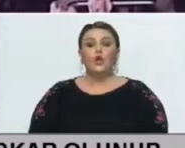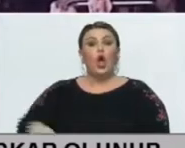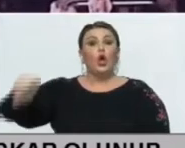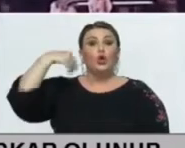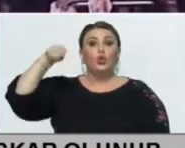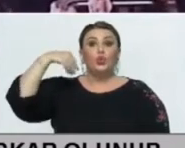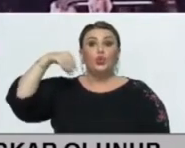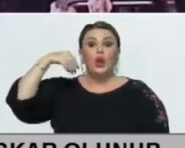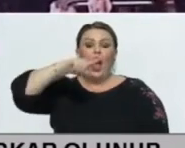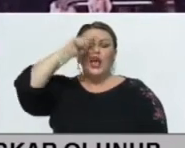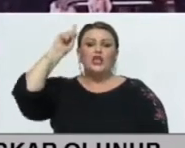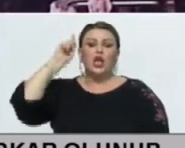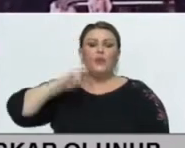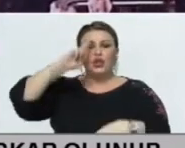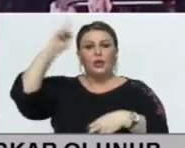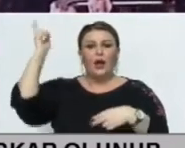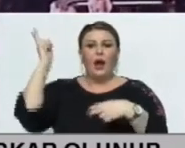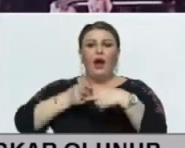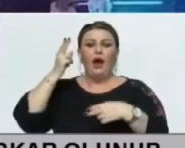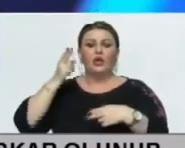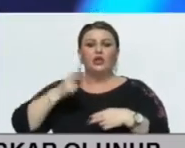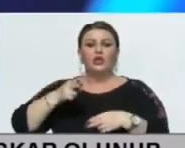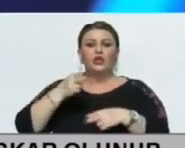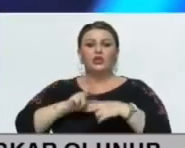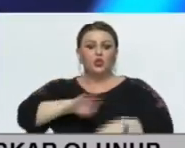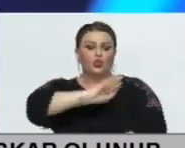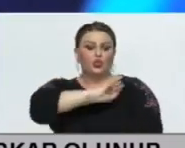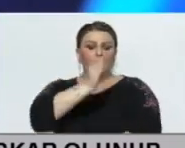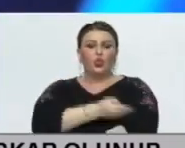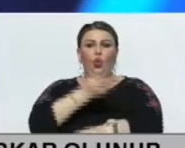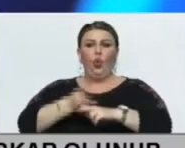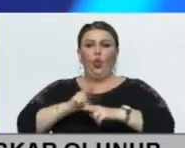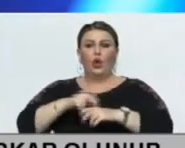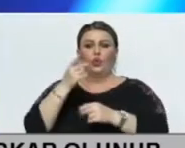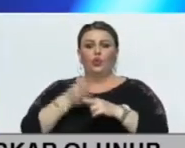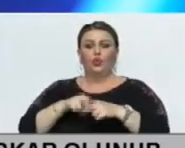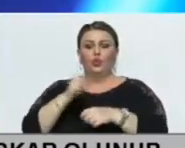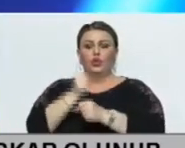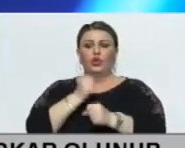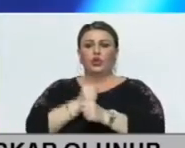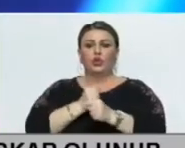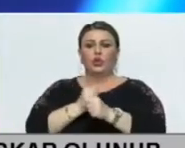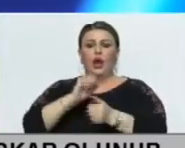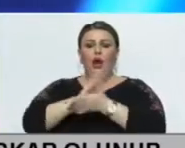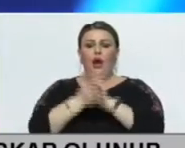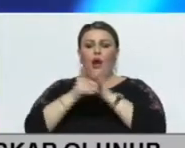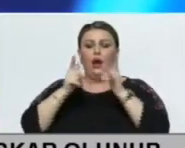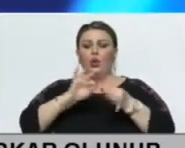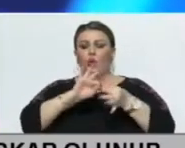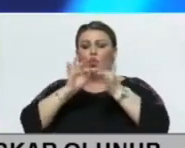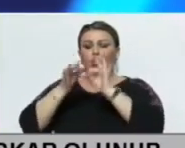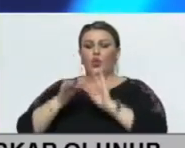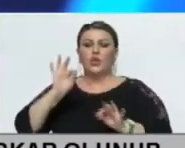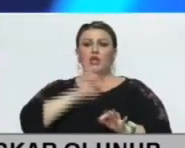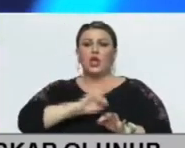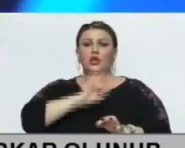Türkiye, Azerbaycan kardeşliğini daha da güçlendiren bu sürecin varılan anlaşmaya uygun şekilde